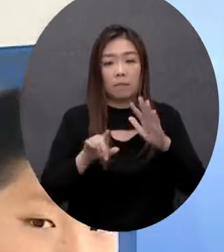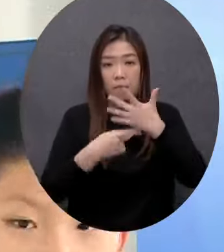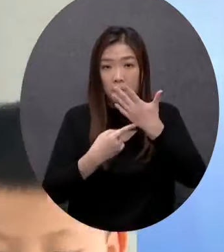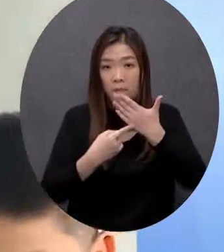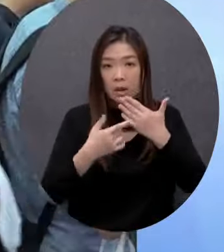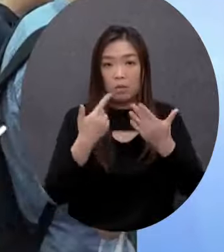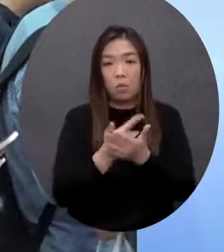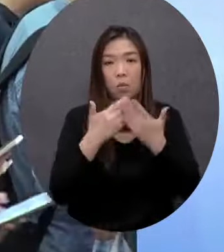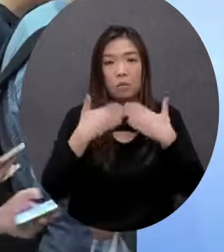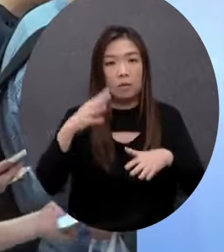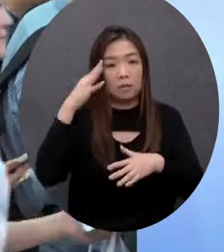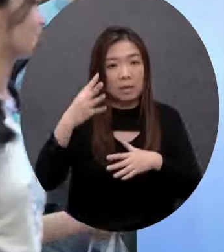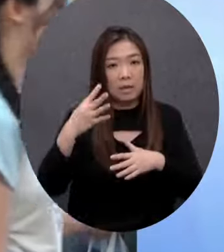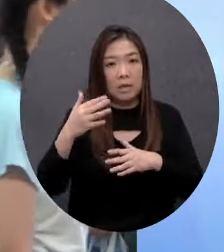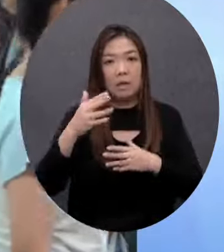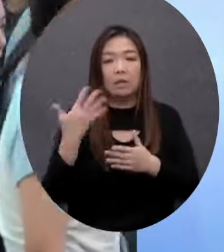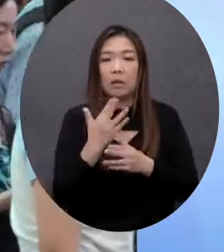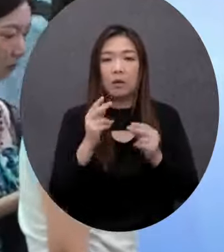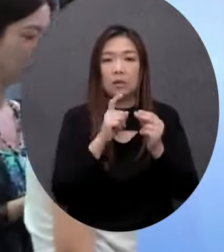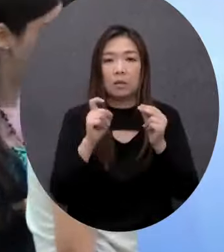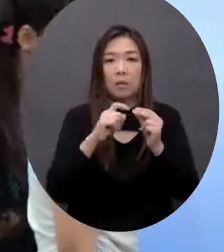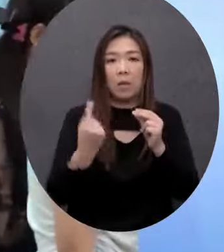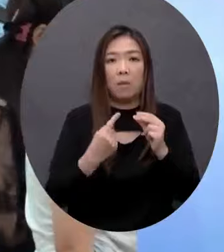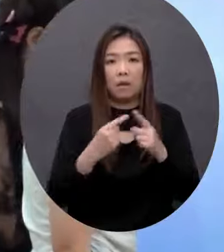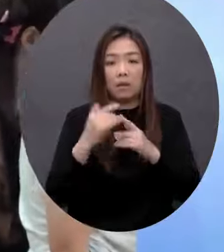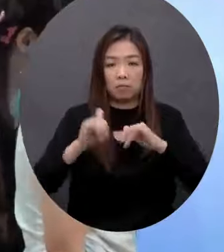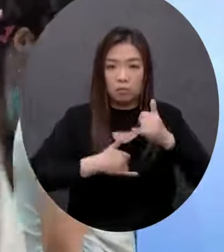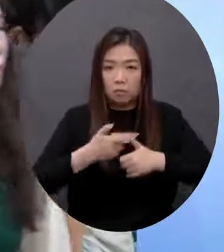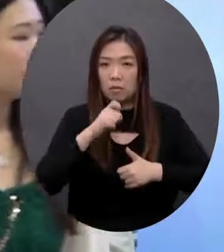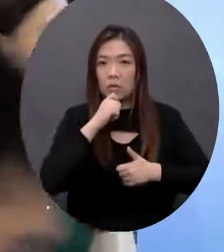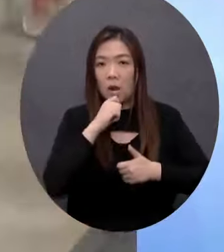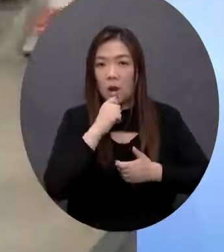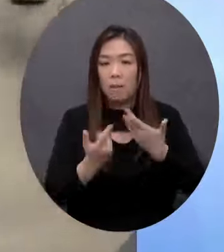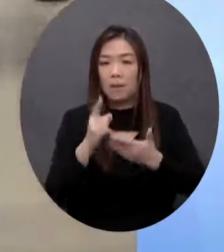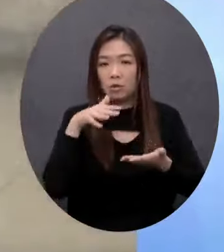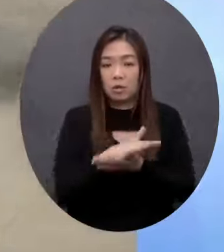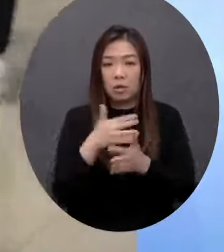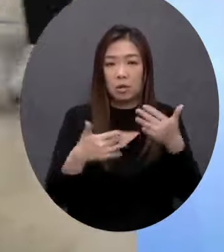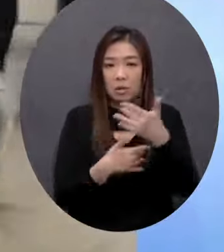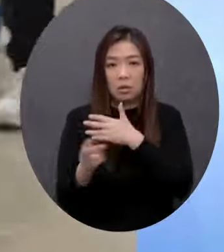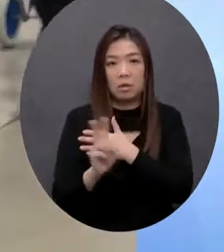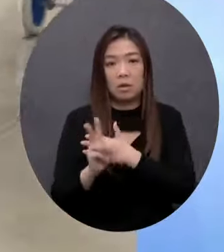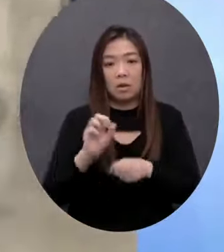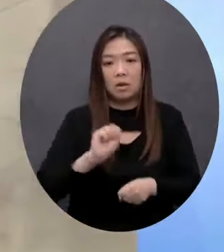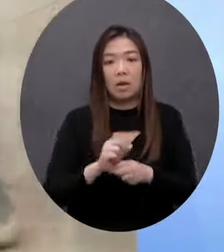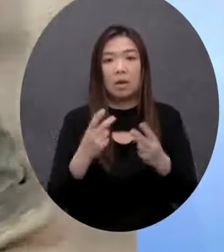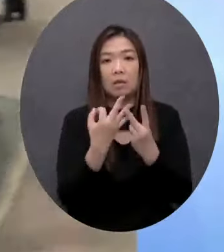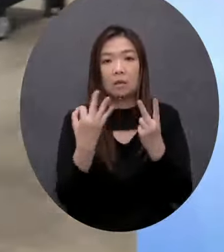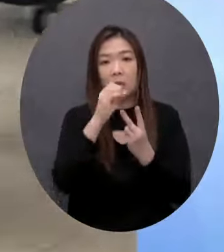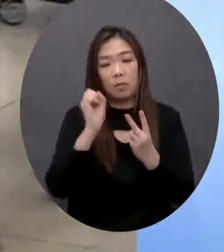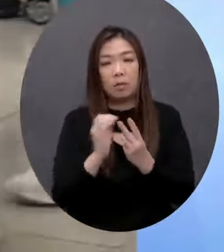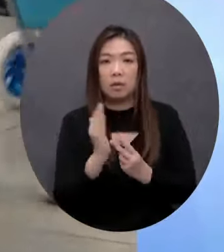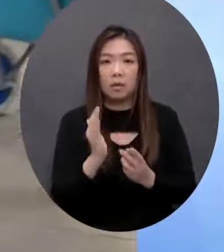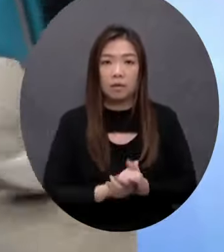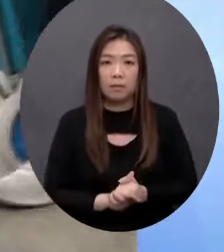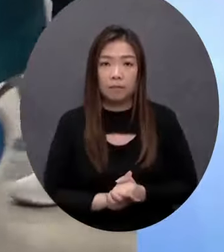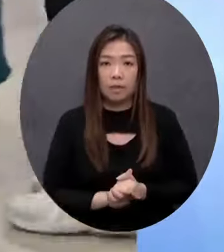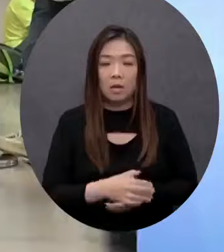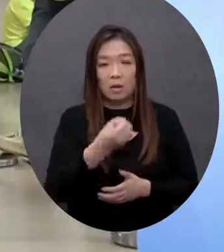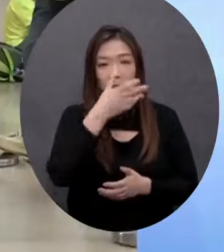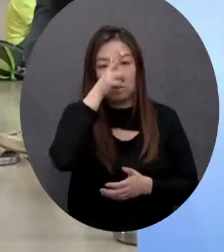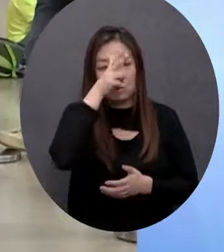週4日，大約有79萬人次入境，比舊年同期增加大約2.3%。 事實上特區政